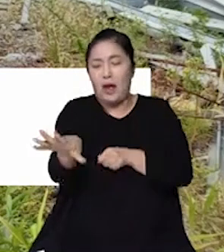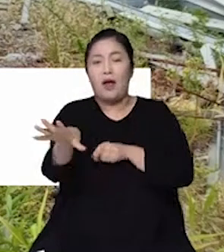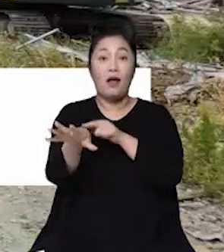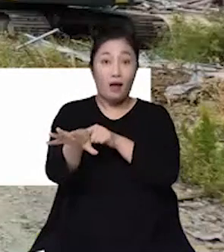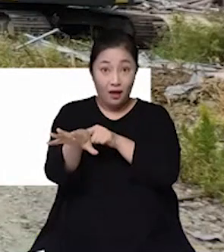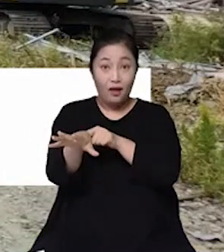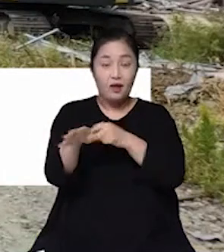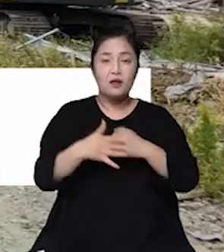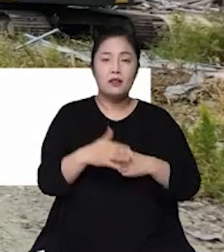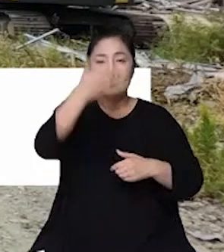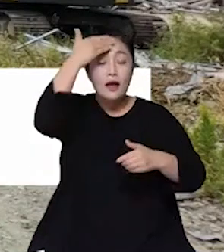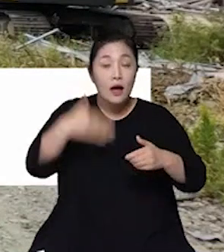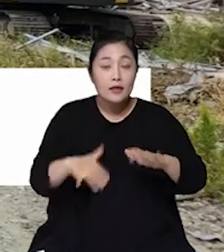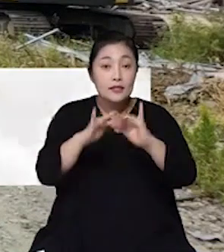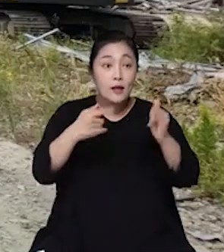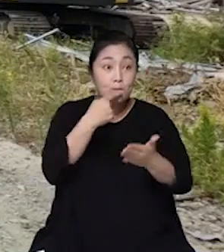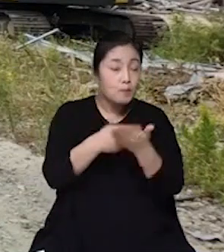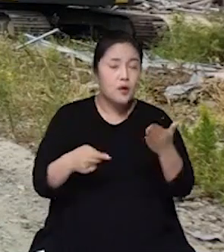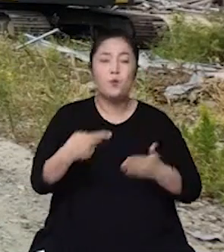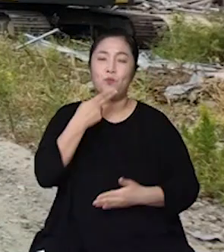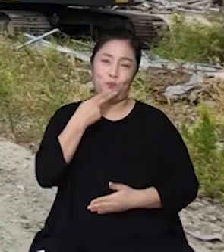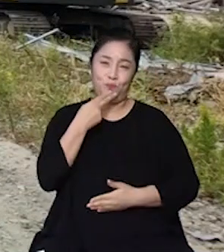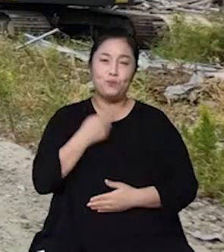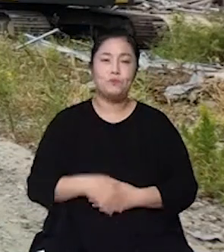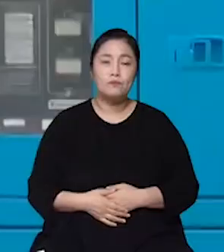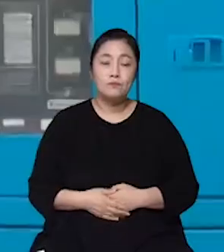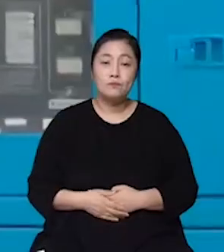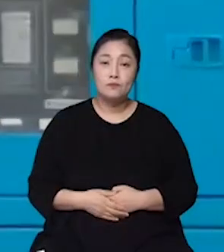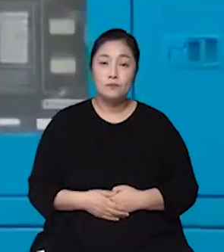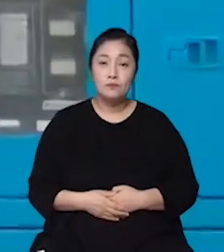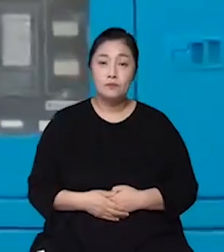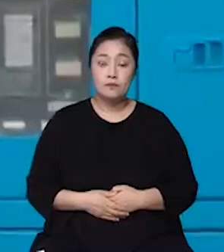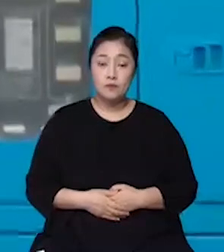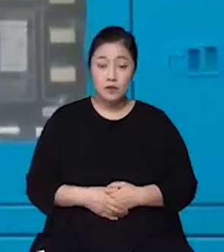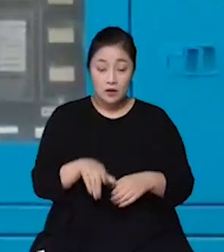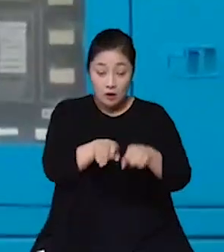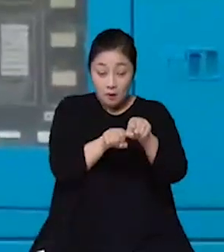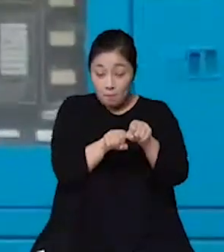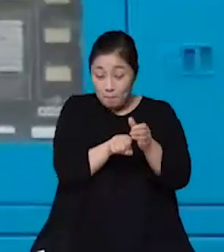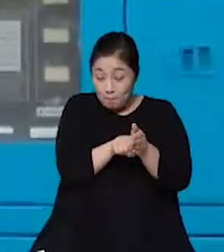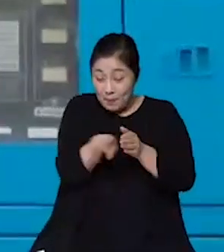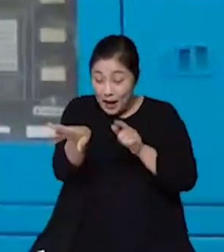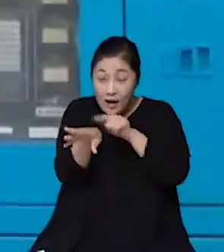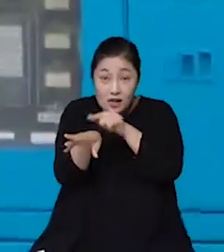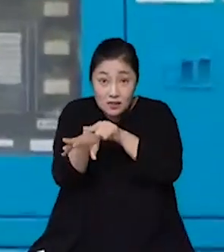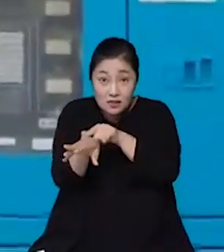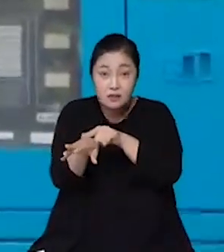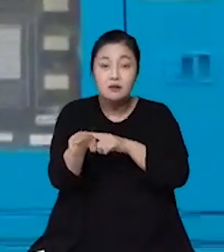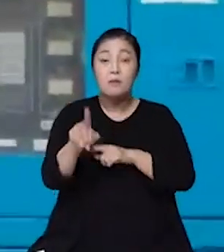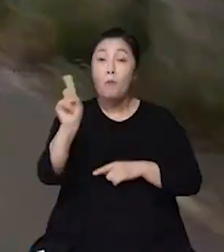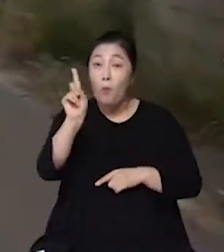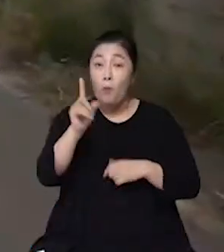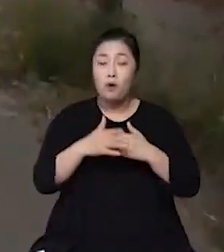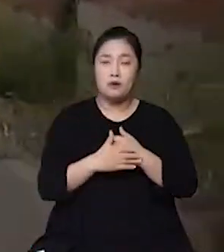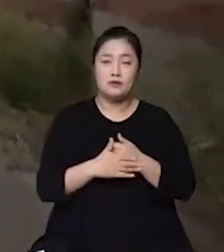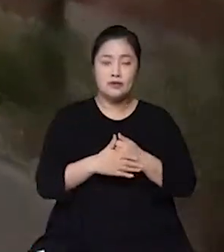건데 다행히 인명피해는 없었습니다. 실리콘 화합물 중 하나인